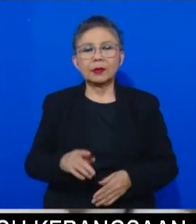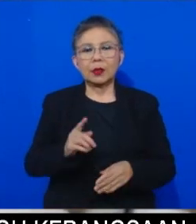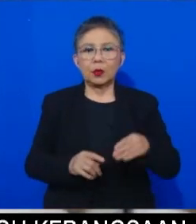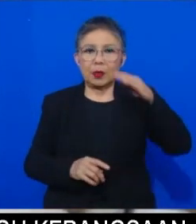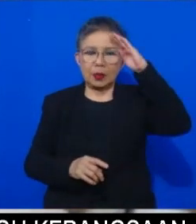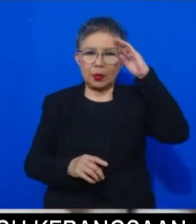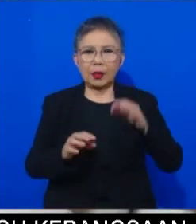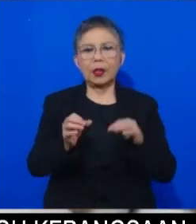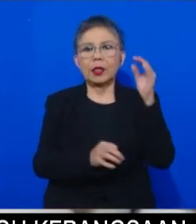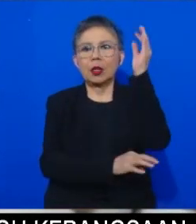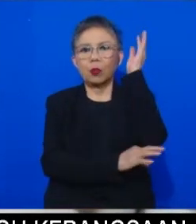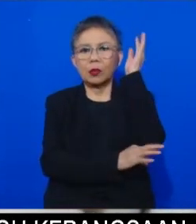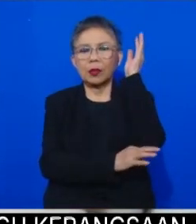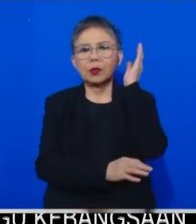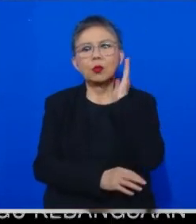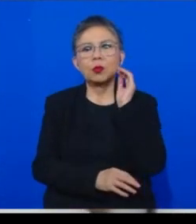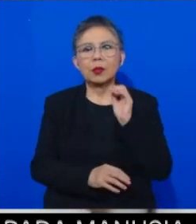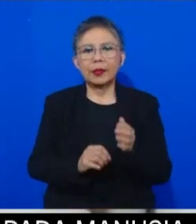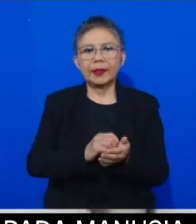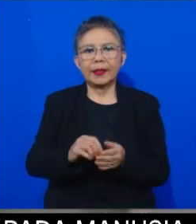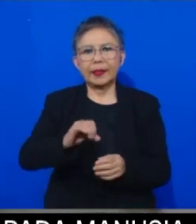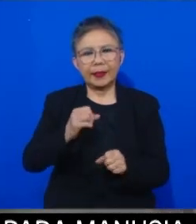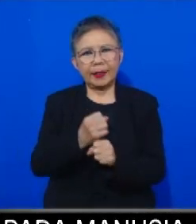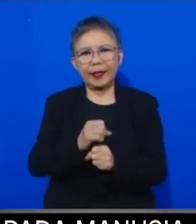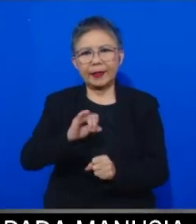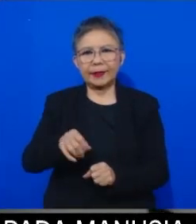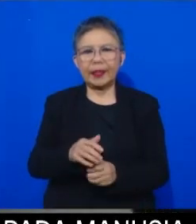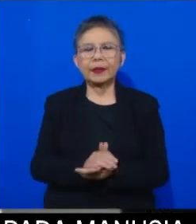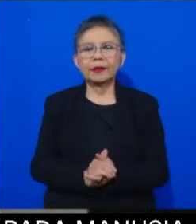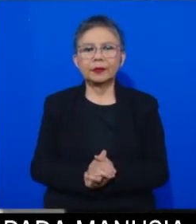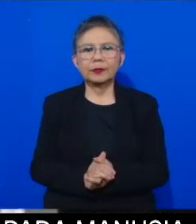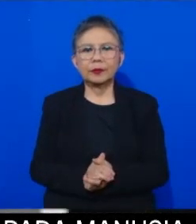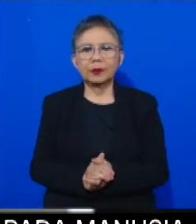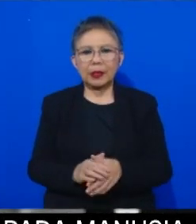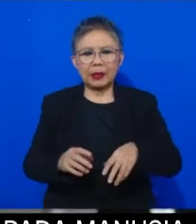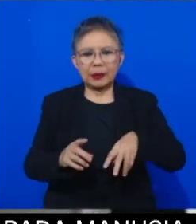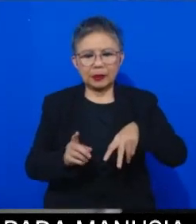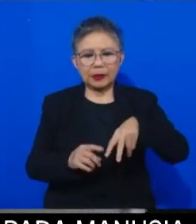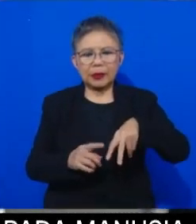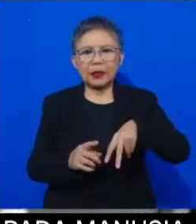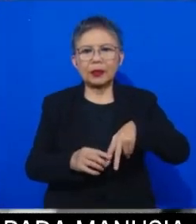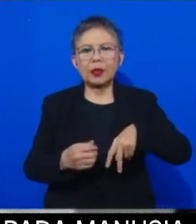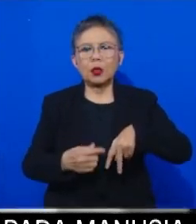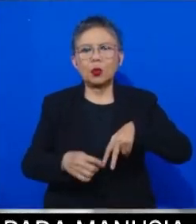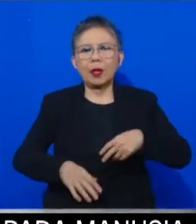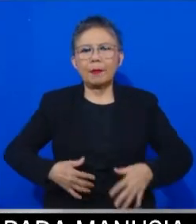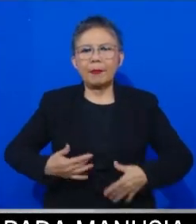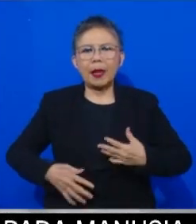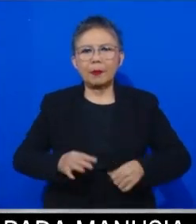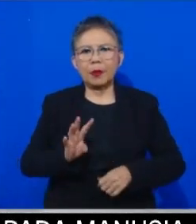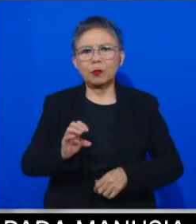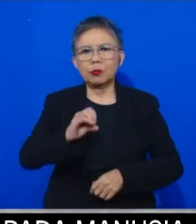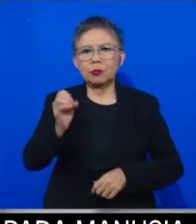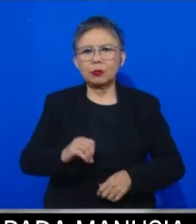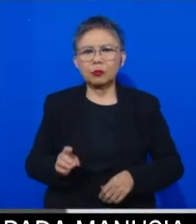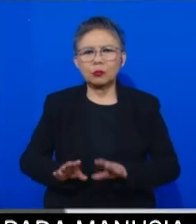Di Kebumen, Jawa Tengah, seorang remaja berinisial GJ, warga Dusun Tanuraksa, Desa Gemesekti, Kecamatan Kebumen, menderita luka bakar 40%